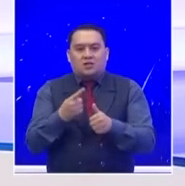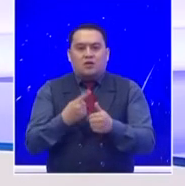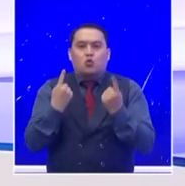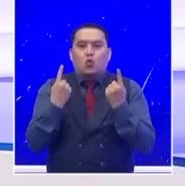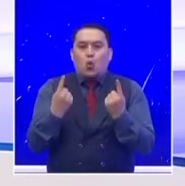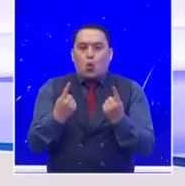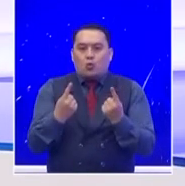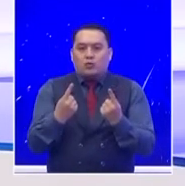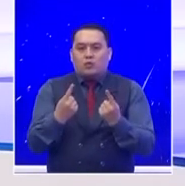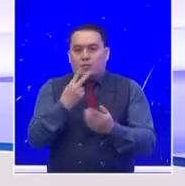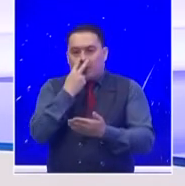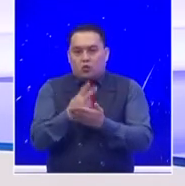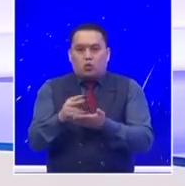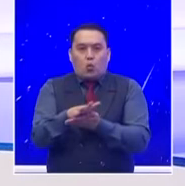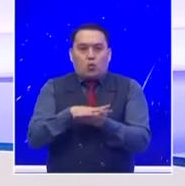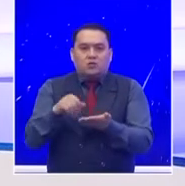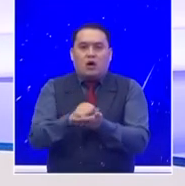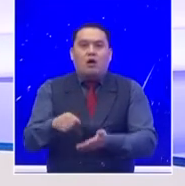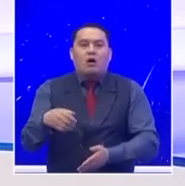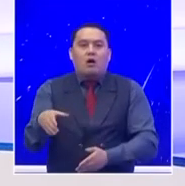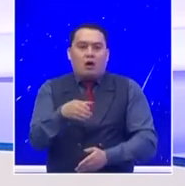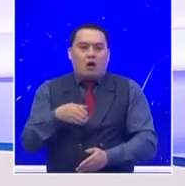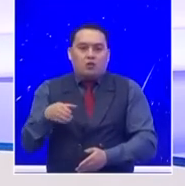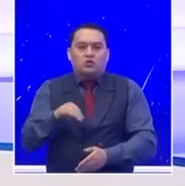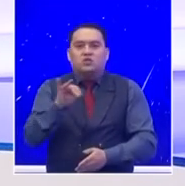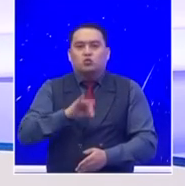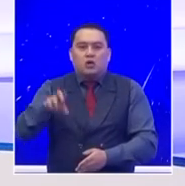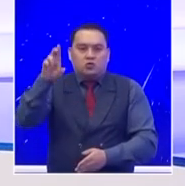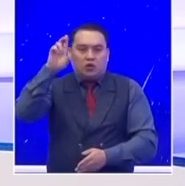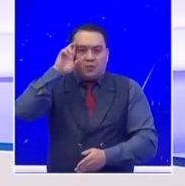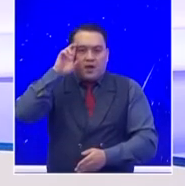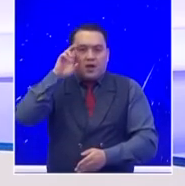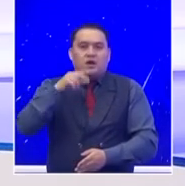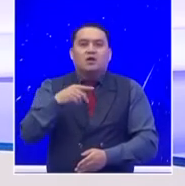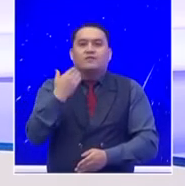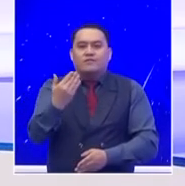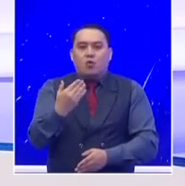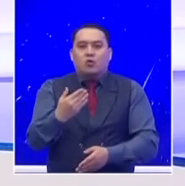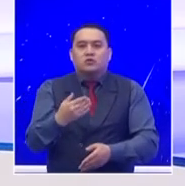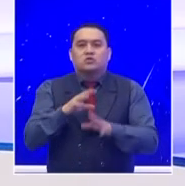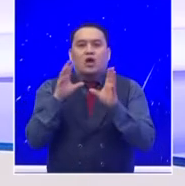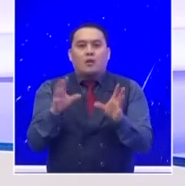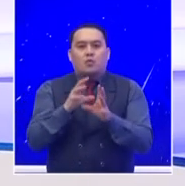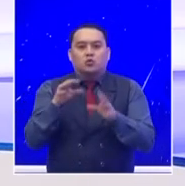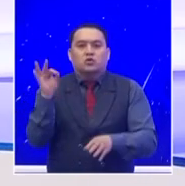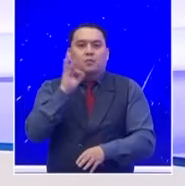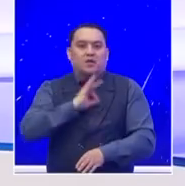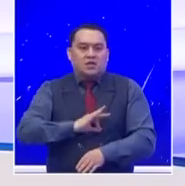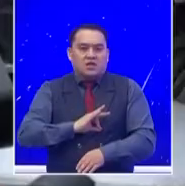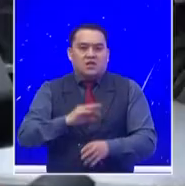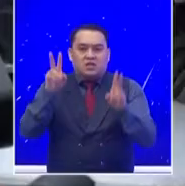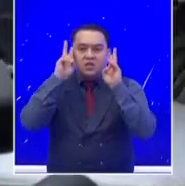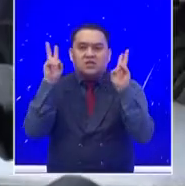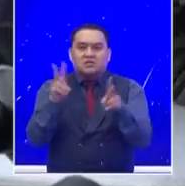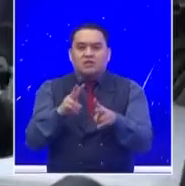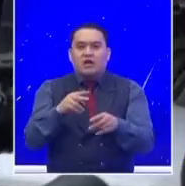это крупнейшей публичной утилизацией алкогольных напитков в истории страны. По его словам, так власти заботятся о потребителях. Неизвестно,